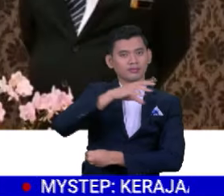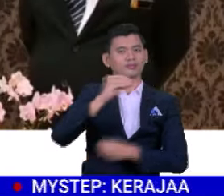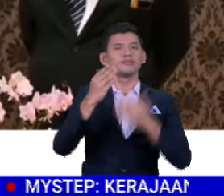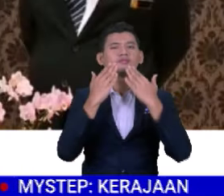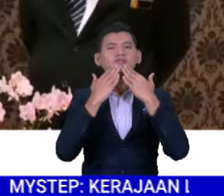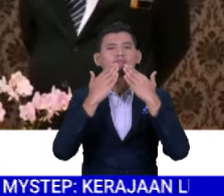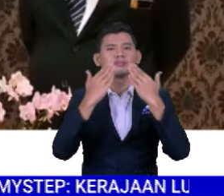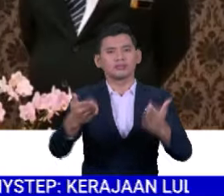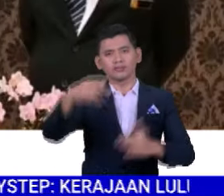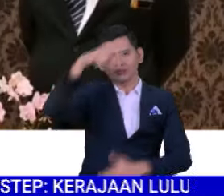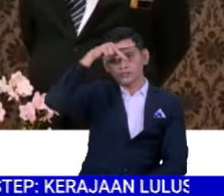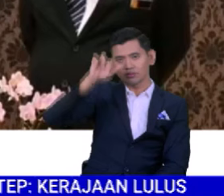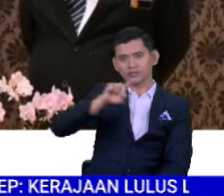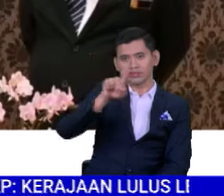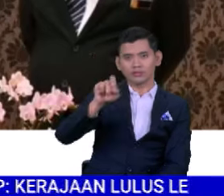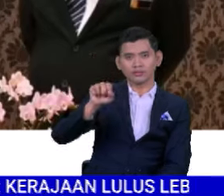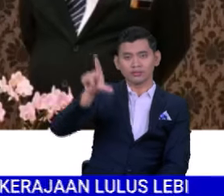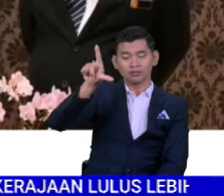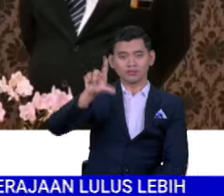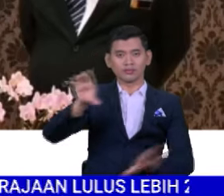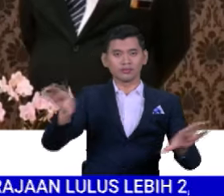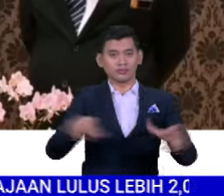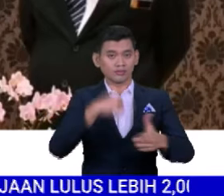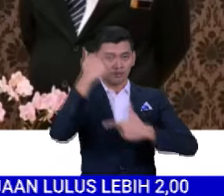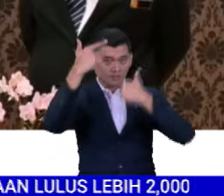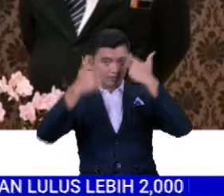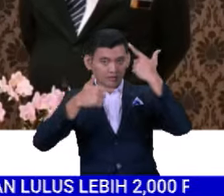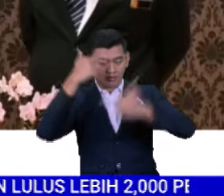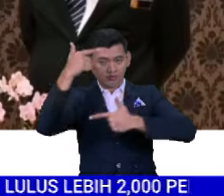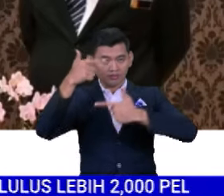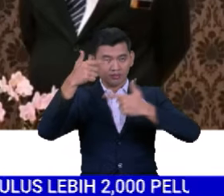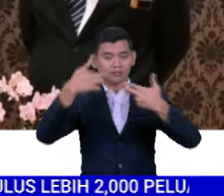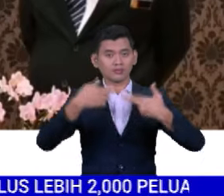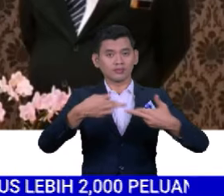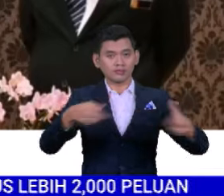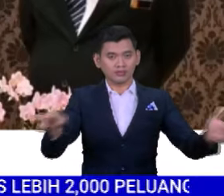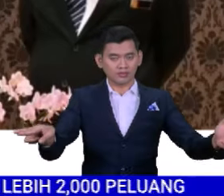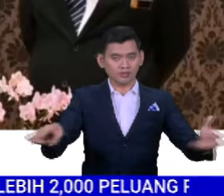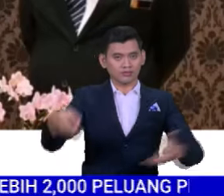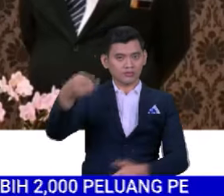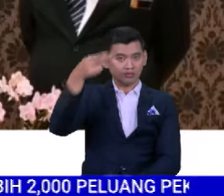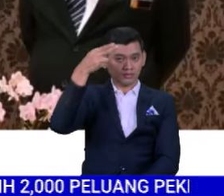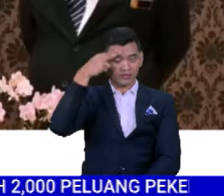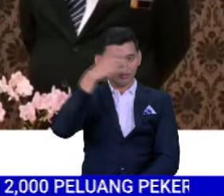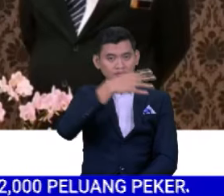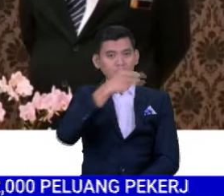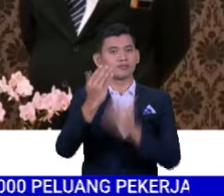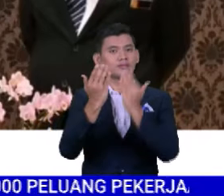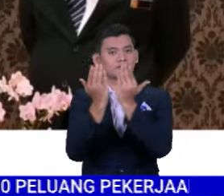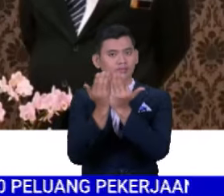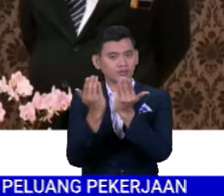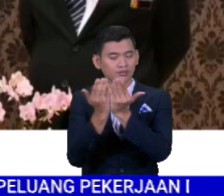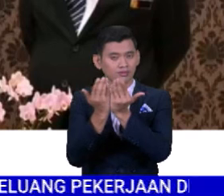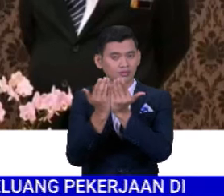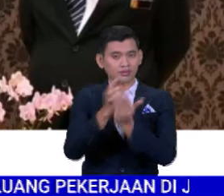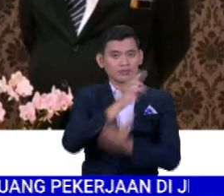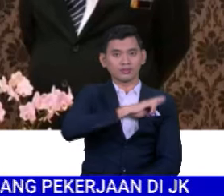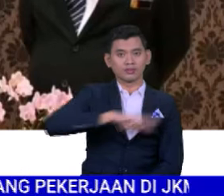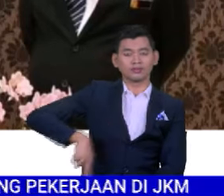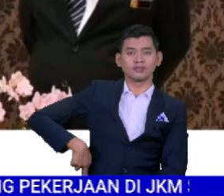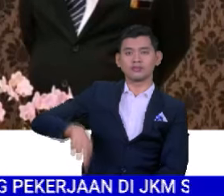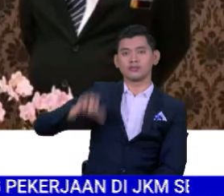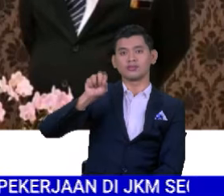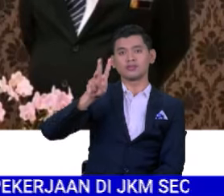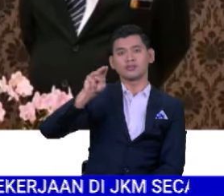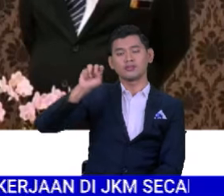Faisal atas jemputan mengadakan lawatan rasmi ke Arab Saudi di samping mendoakan keafiatan Raja Salman Abdul Aziz